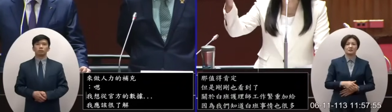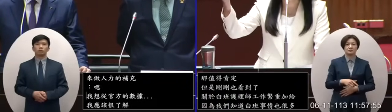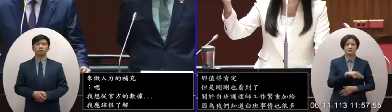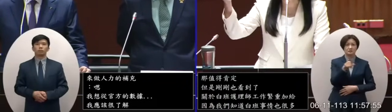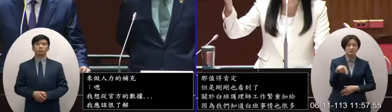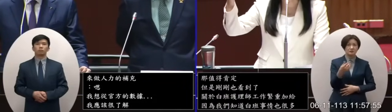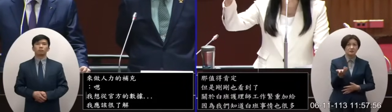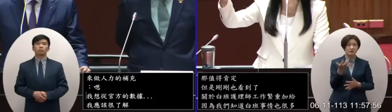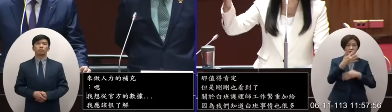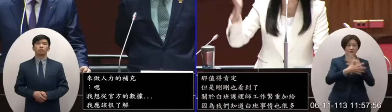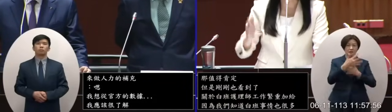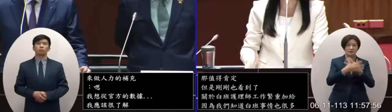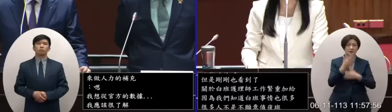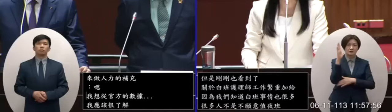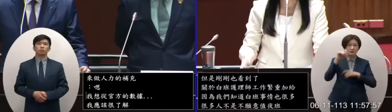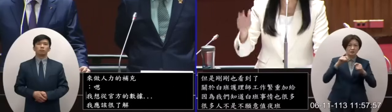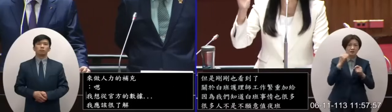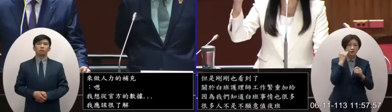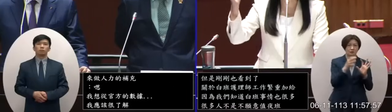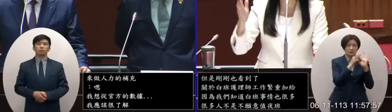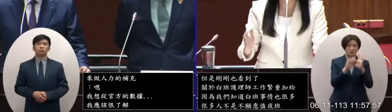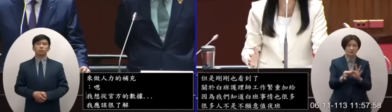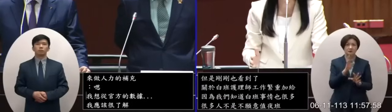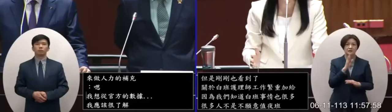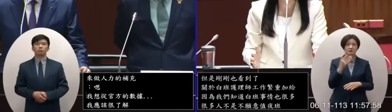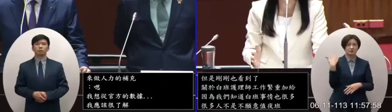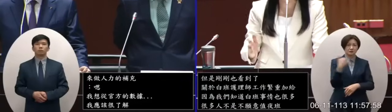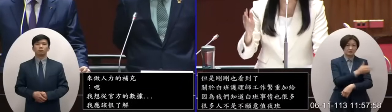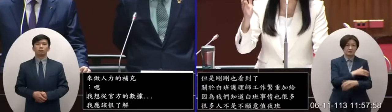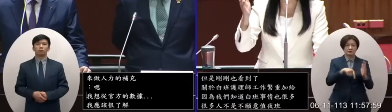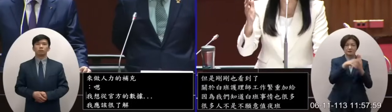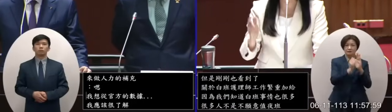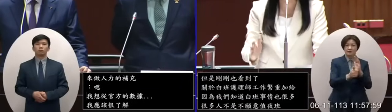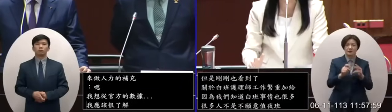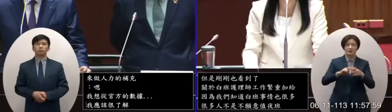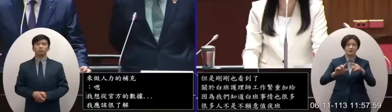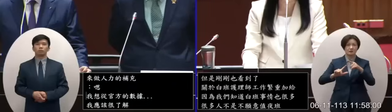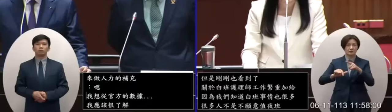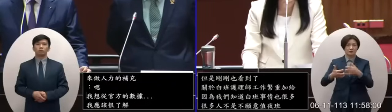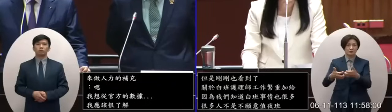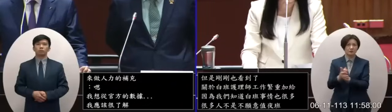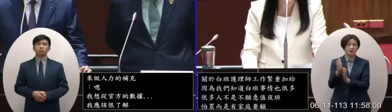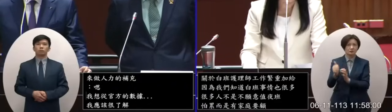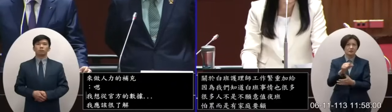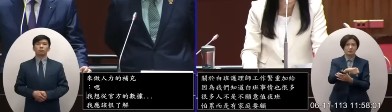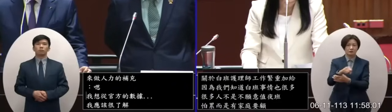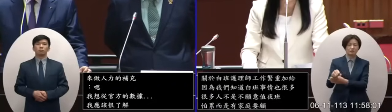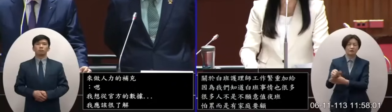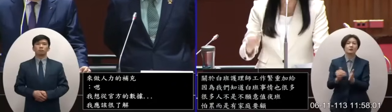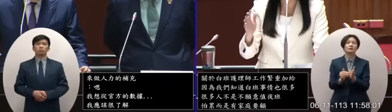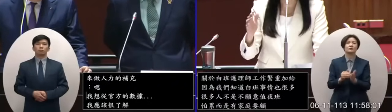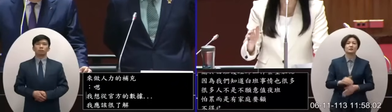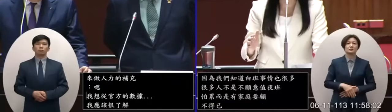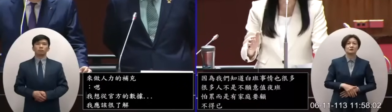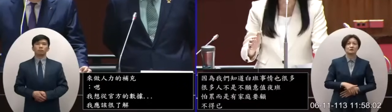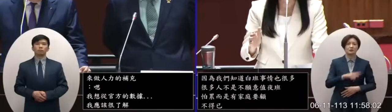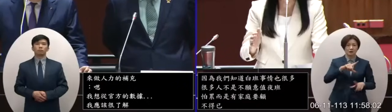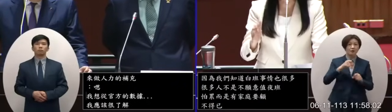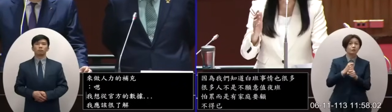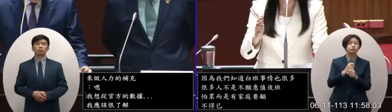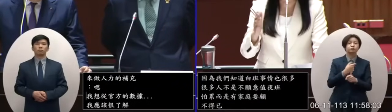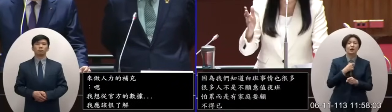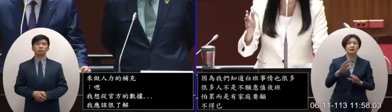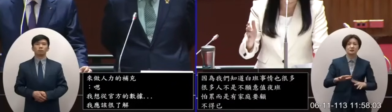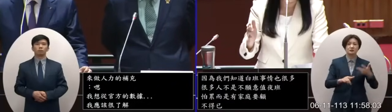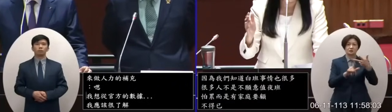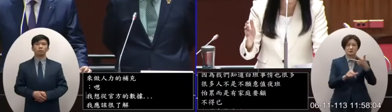那我们刚刚看到政策如果是延续的，之前我们陈建仁这个院长跟薛仁部长也说要做嘛哦，所以现在已经下半年了，